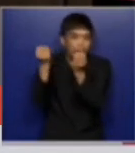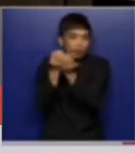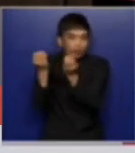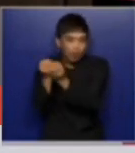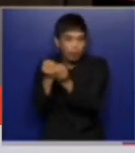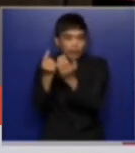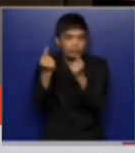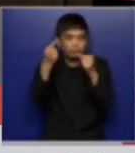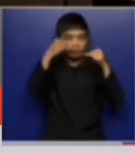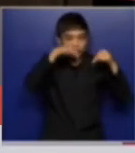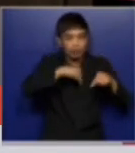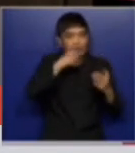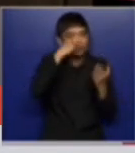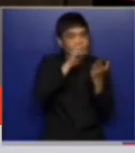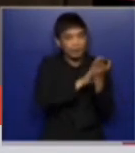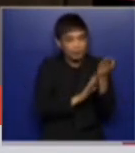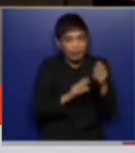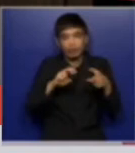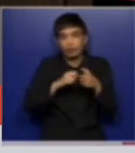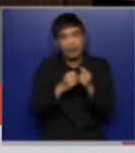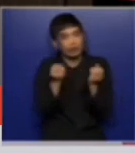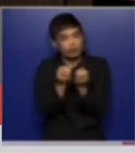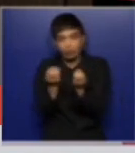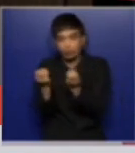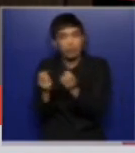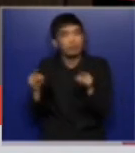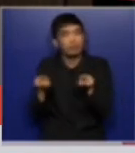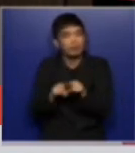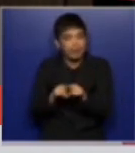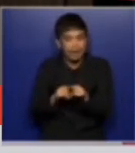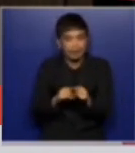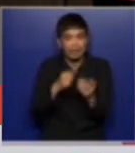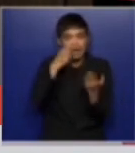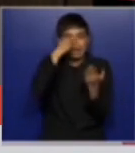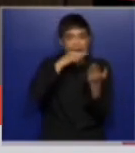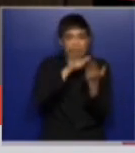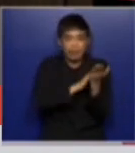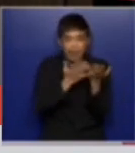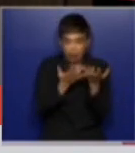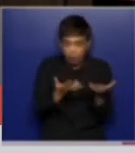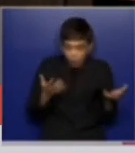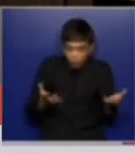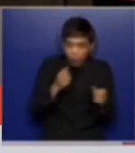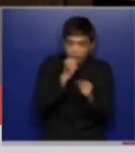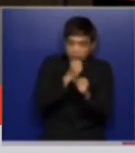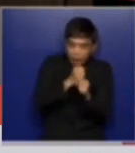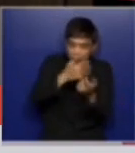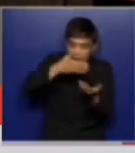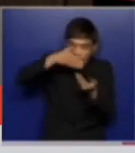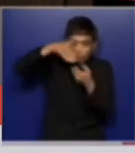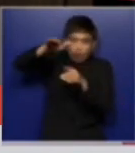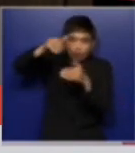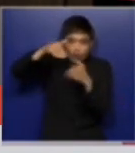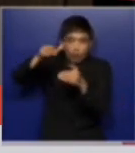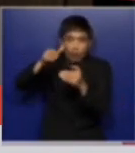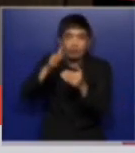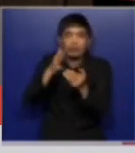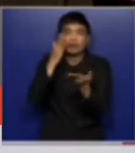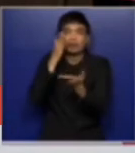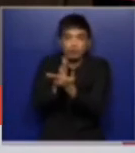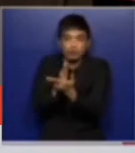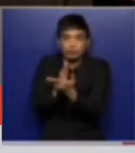ทำให้ภาคการส่งออกสินค้าและบริการของไทยชะลอตัวลดลงตลอดจนภาคการลงทุนนั้นหยุด